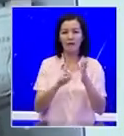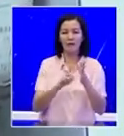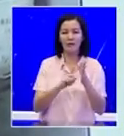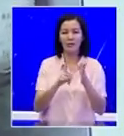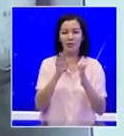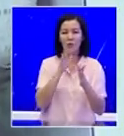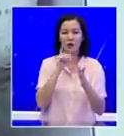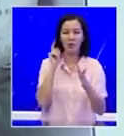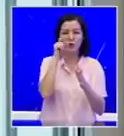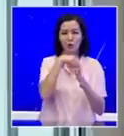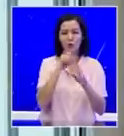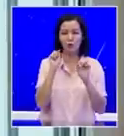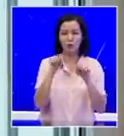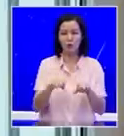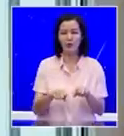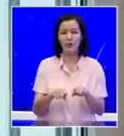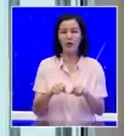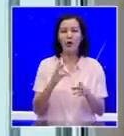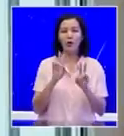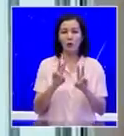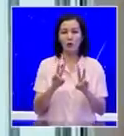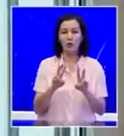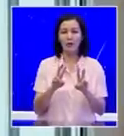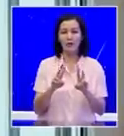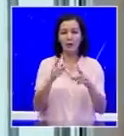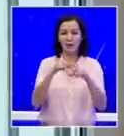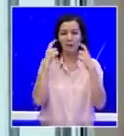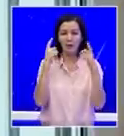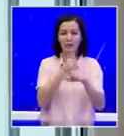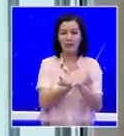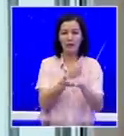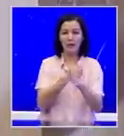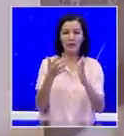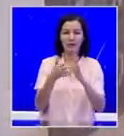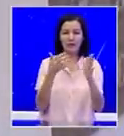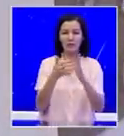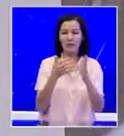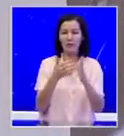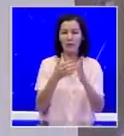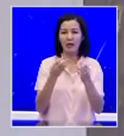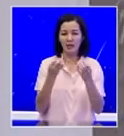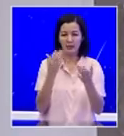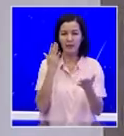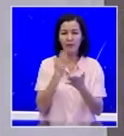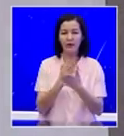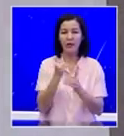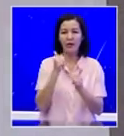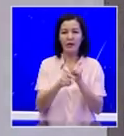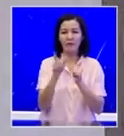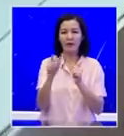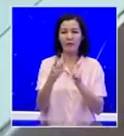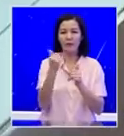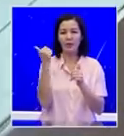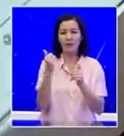уақыт үнемдеуге септеп отыр. Алайда мұнымен елдегі медициналық бетперде тапшылығы жойылмай тұр. Әрбір Тайван азаматына